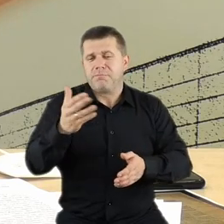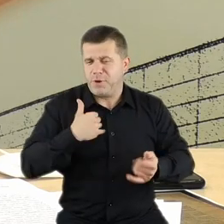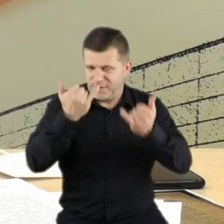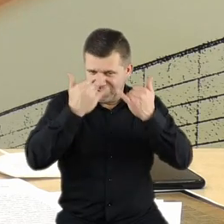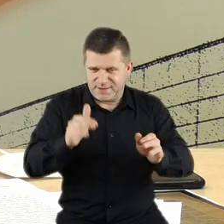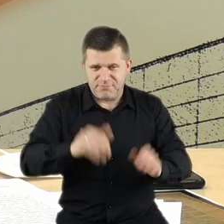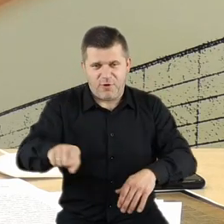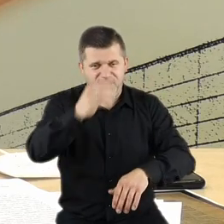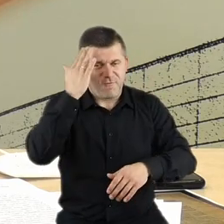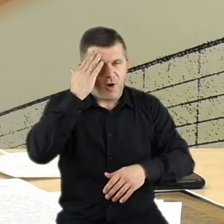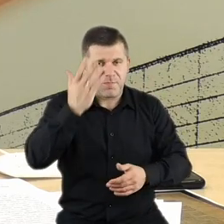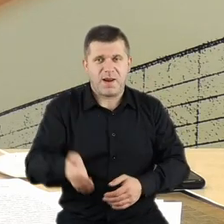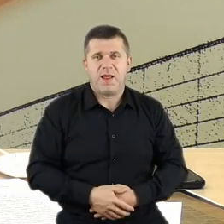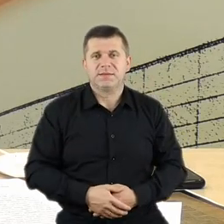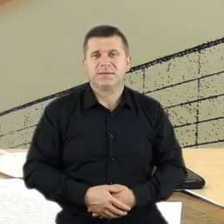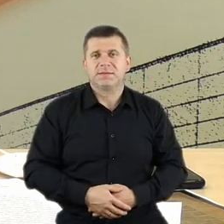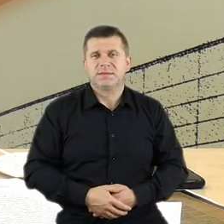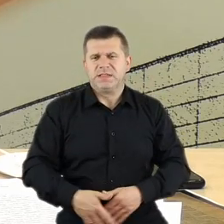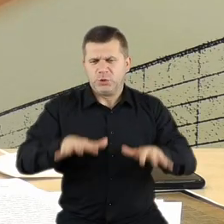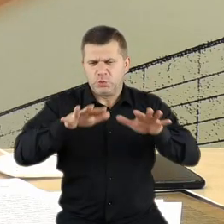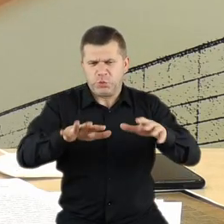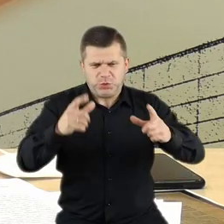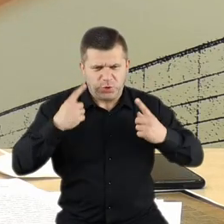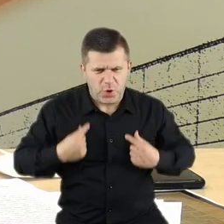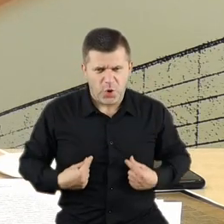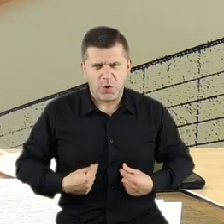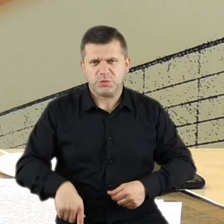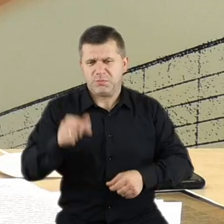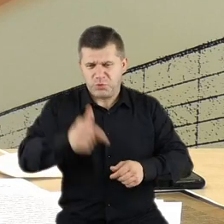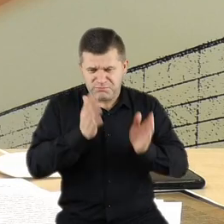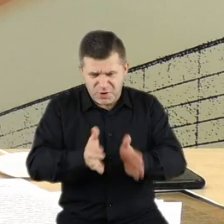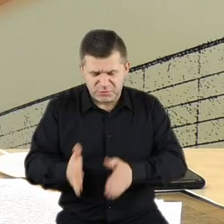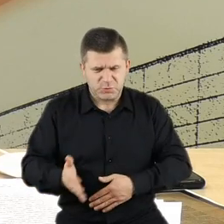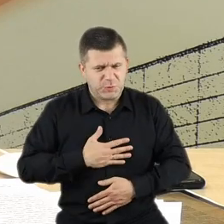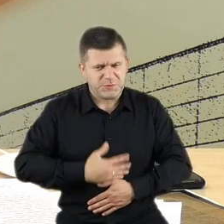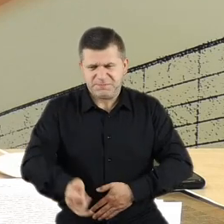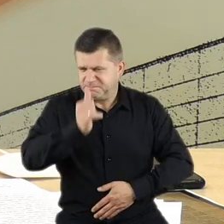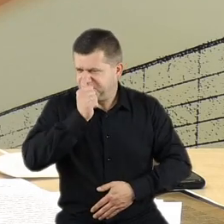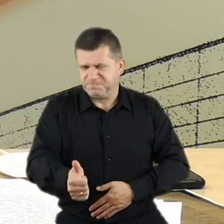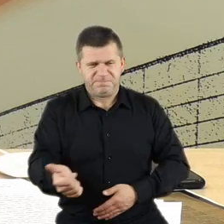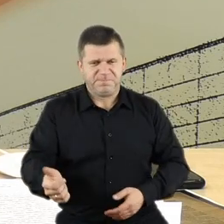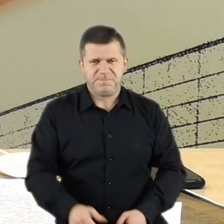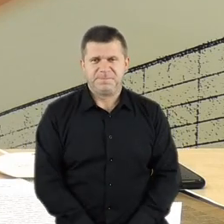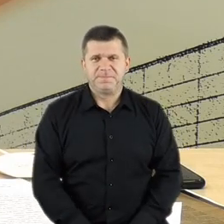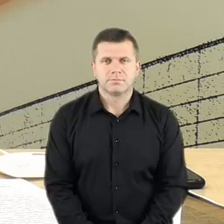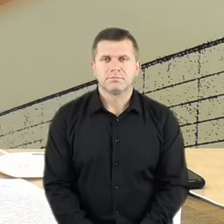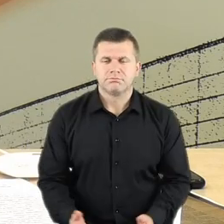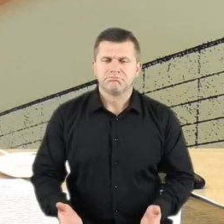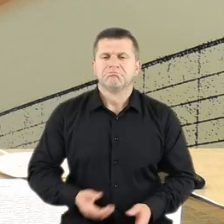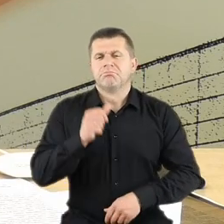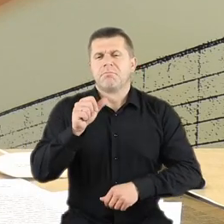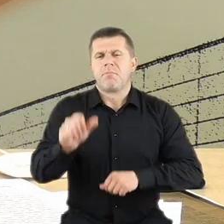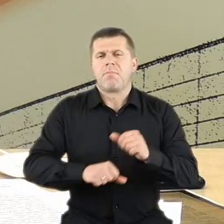jak tyloch na ludzi i mógł być porządek No to było nie do pomyślenia parę lat